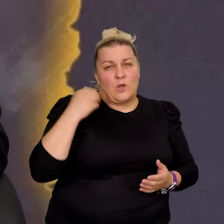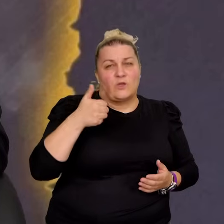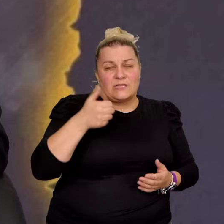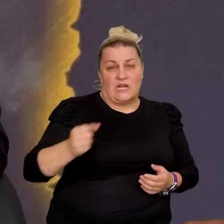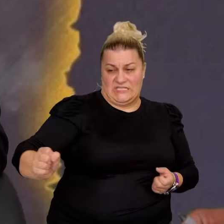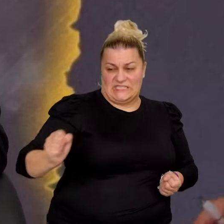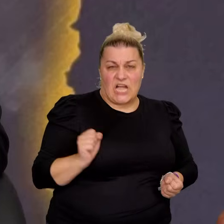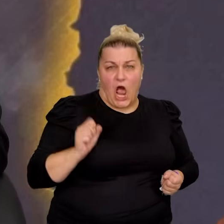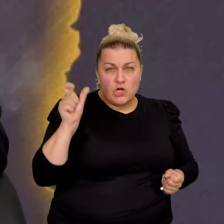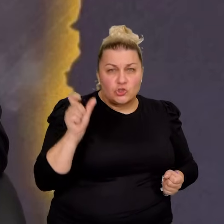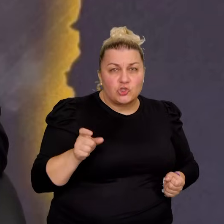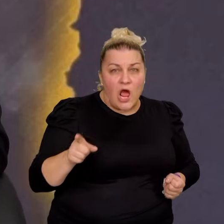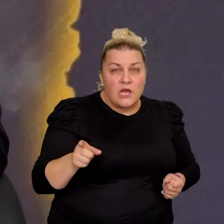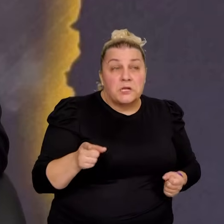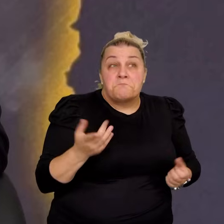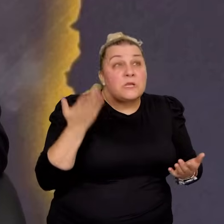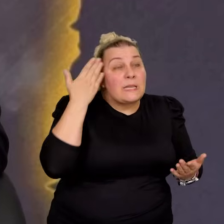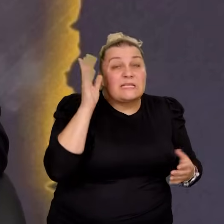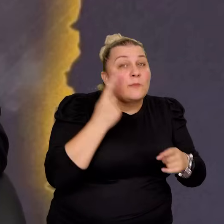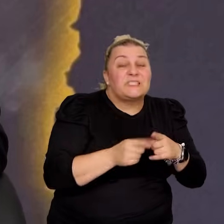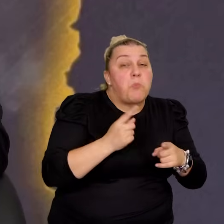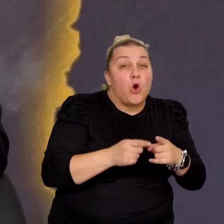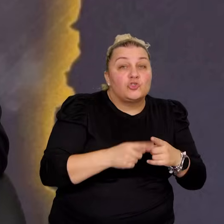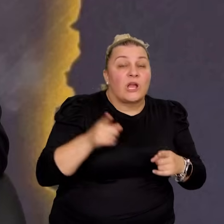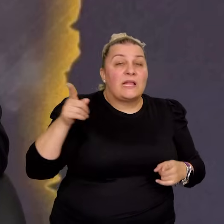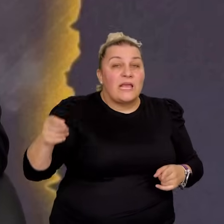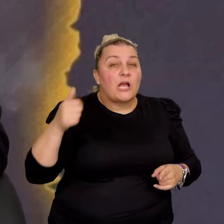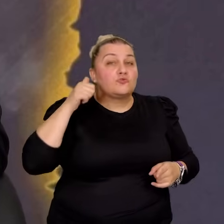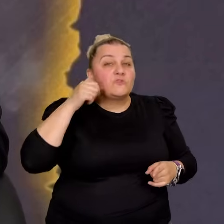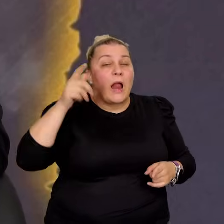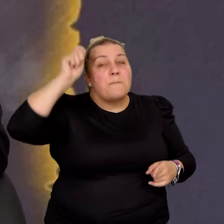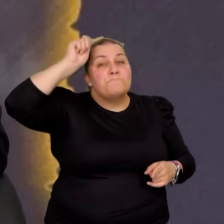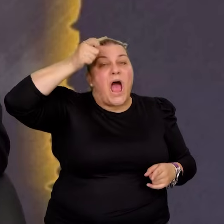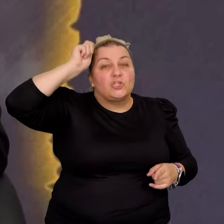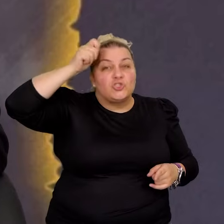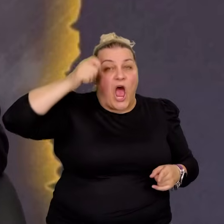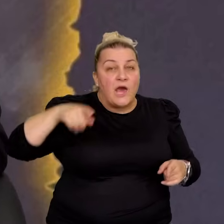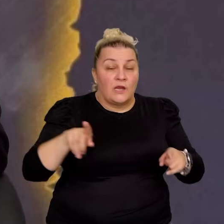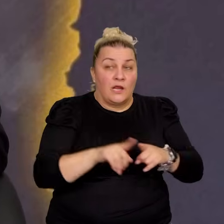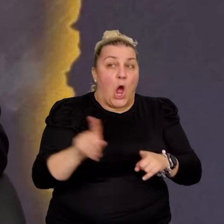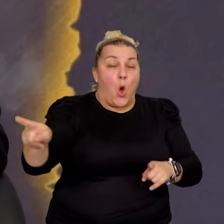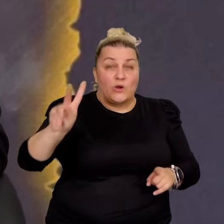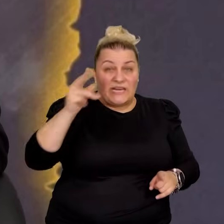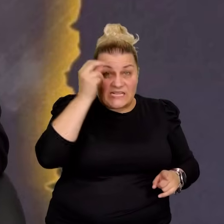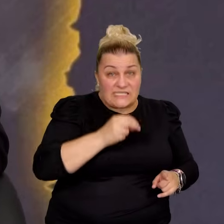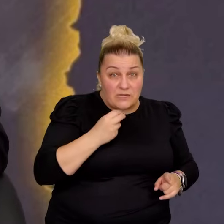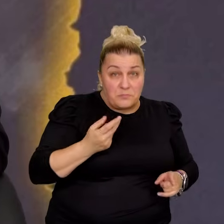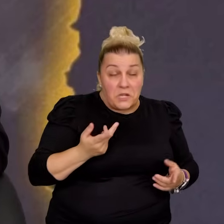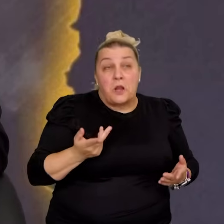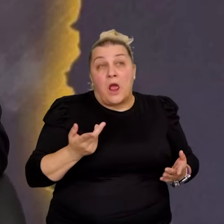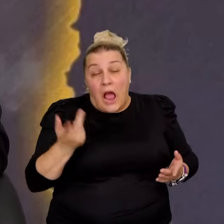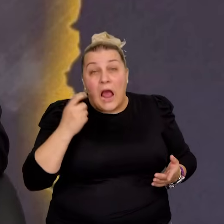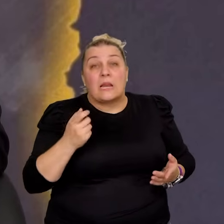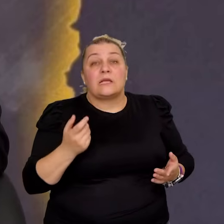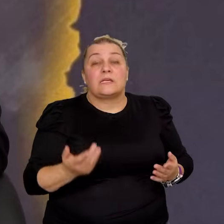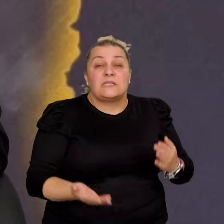jedan stražar kojeg su, ne znam zbog čega, zvali da je on Mađar, da nije kao Srbin. Međutim, ispostavilo se